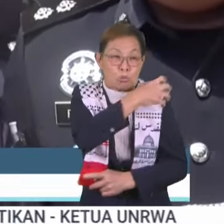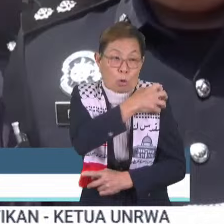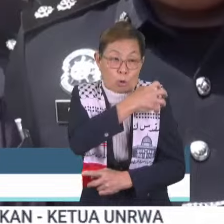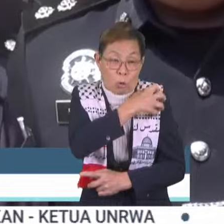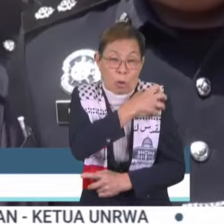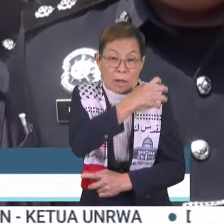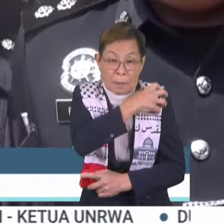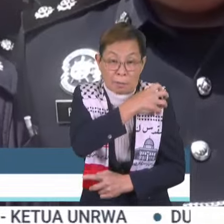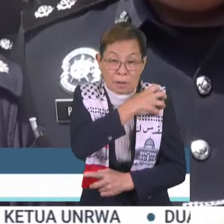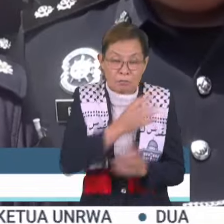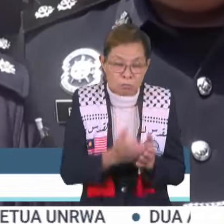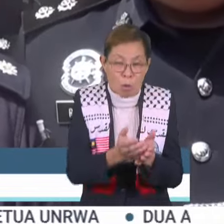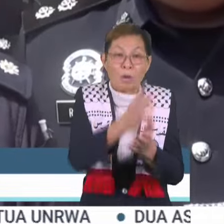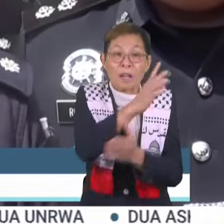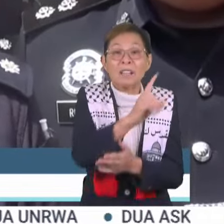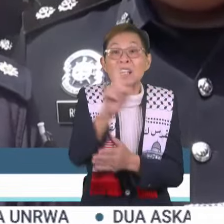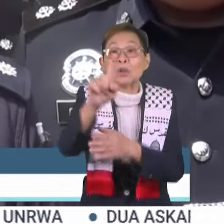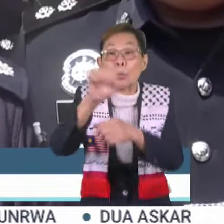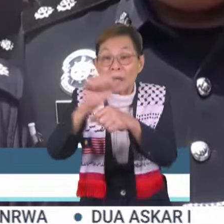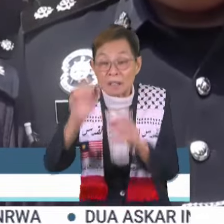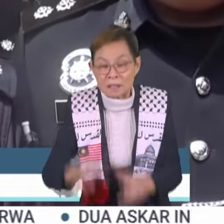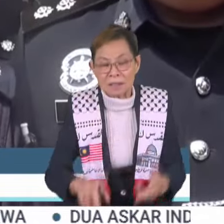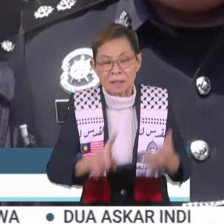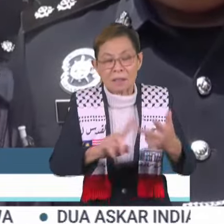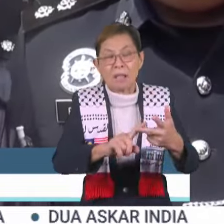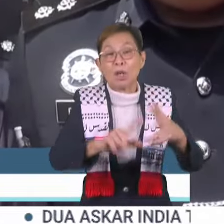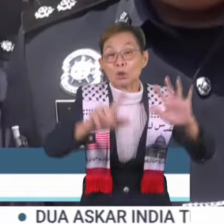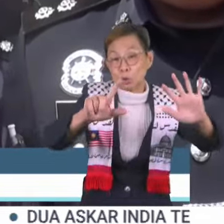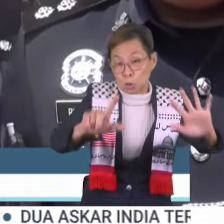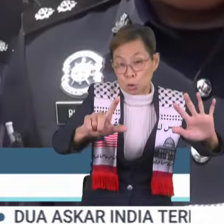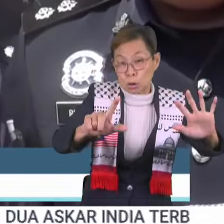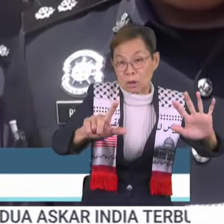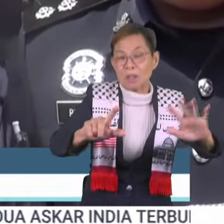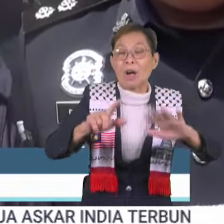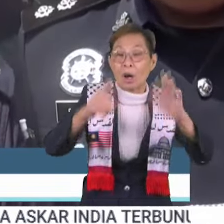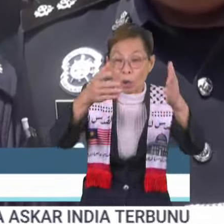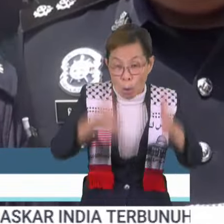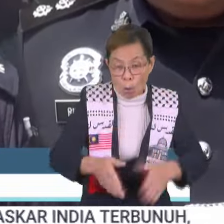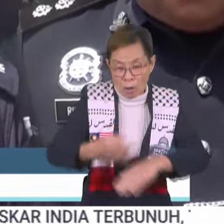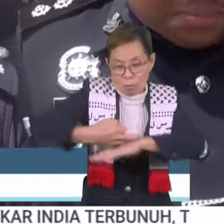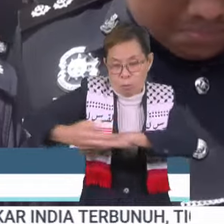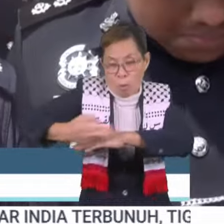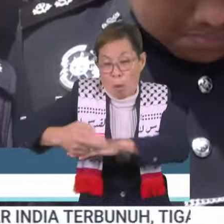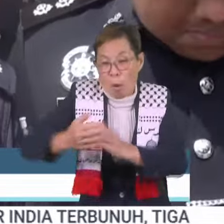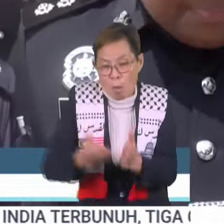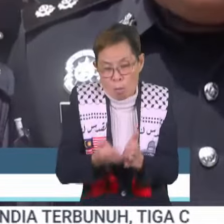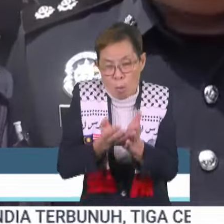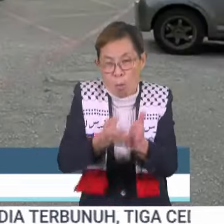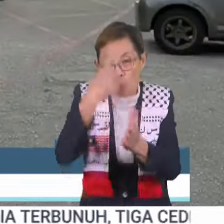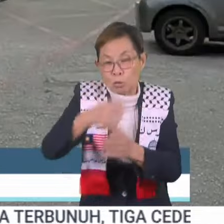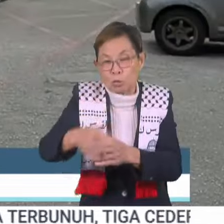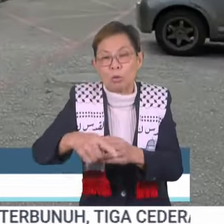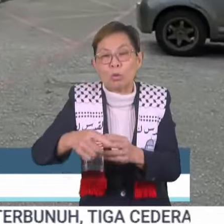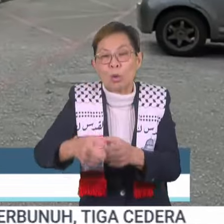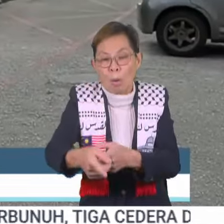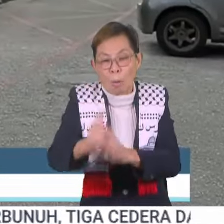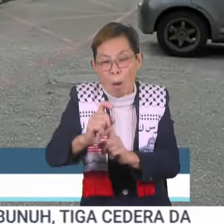awak-awak, manakala 7 adalah mereka yang menyewa bot ini untuk trip memancing.